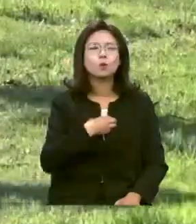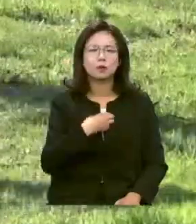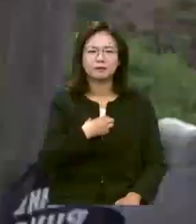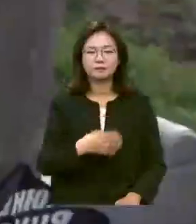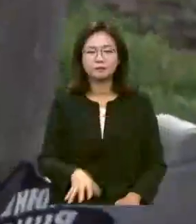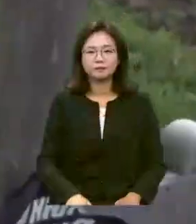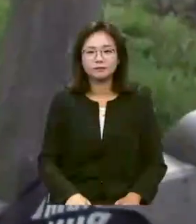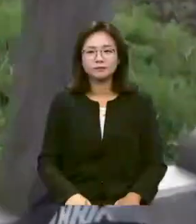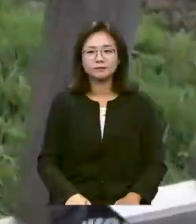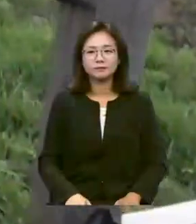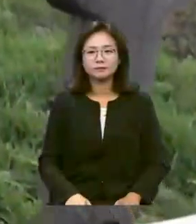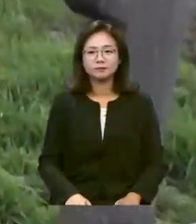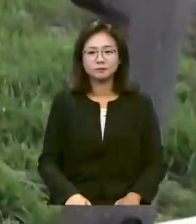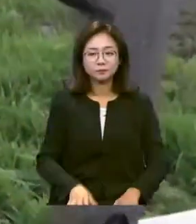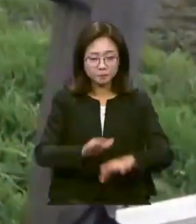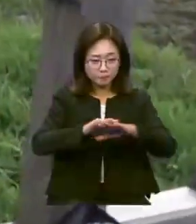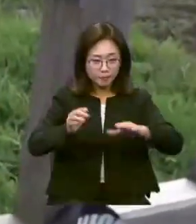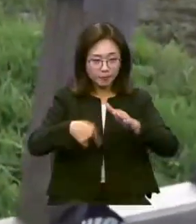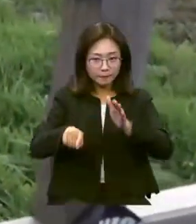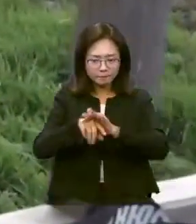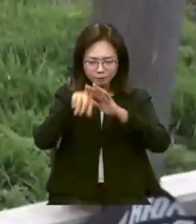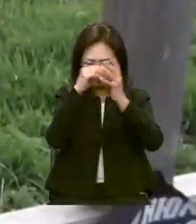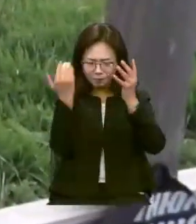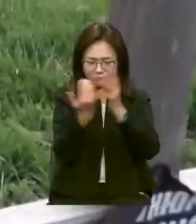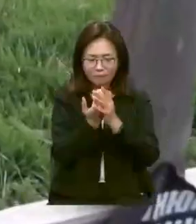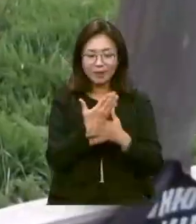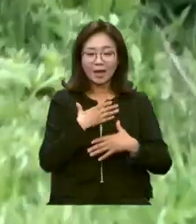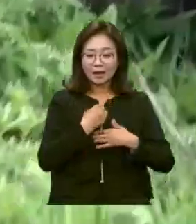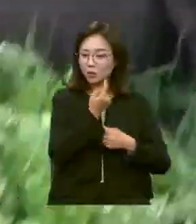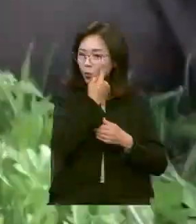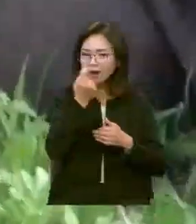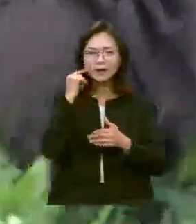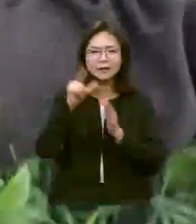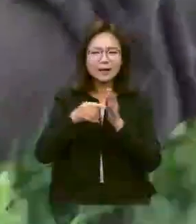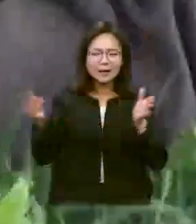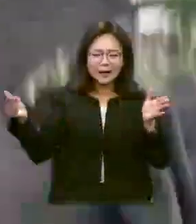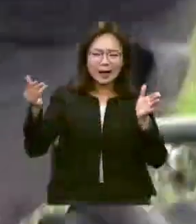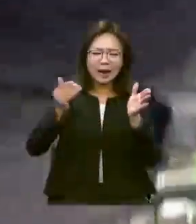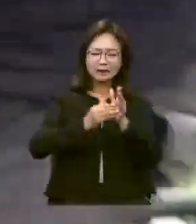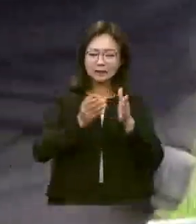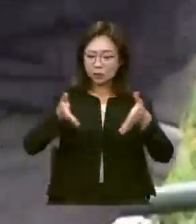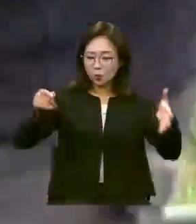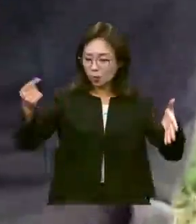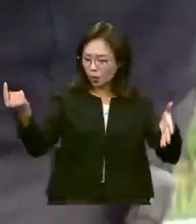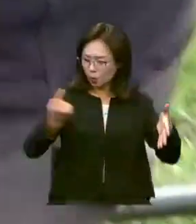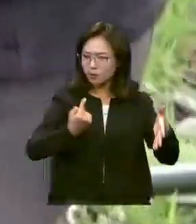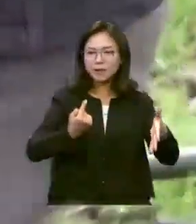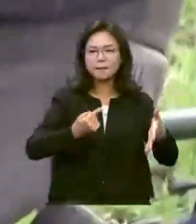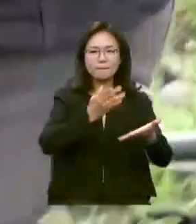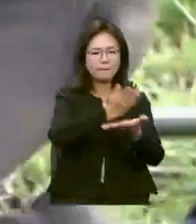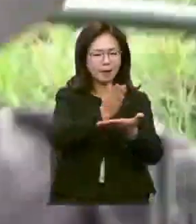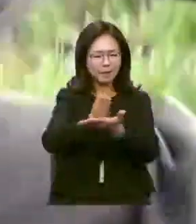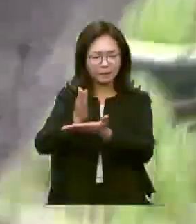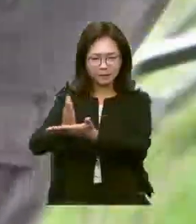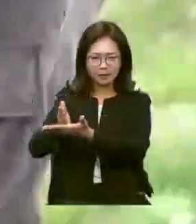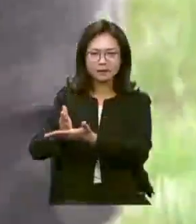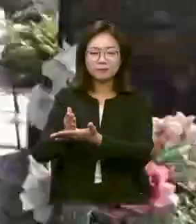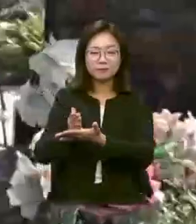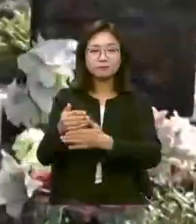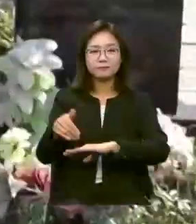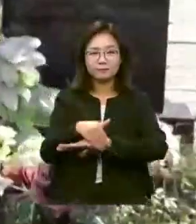때문인데요. 지뢰 제거 부대가 확실하게 안전을 확인할 때까지 최전선 근처 묘지 수백 곳이 폐쇄된다고